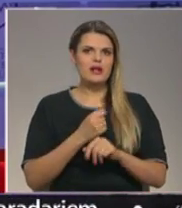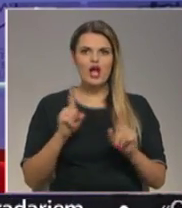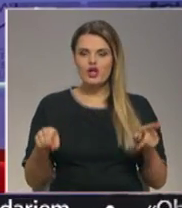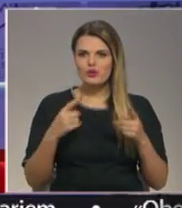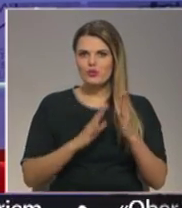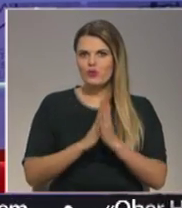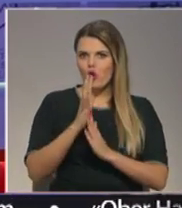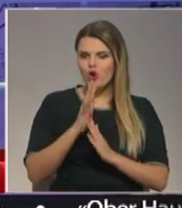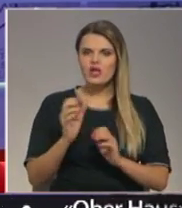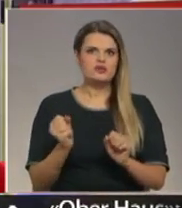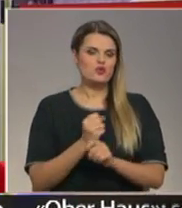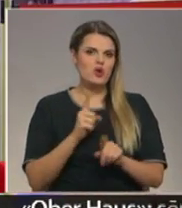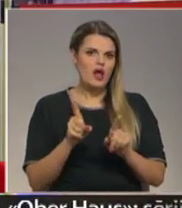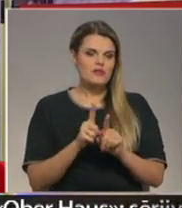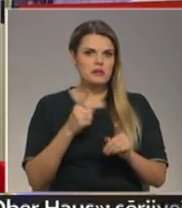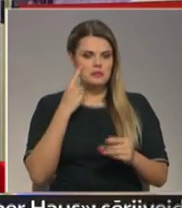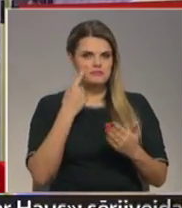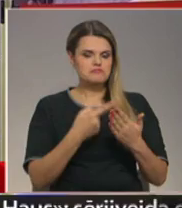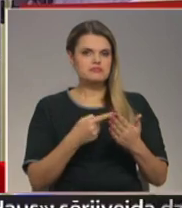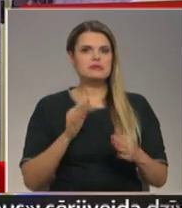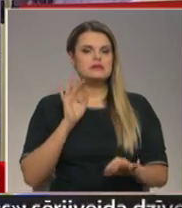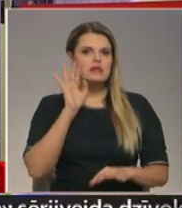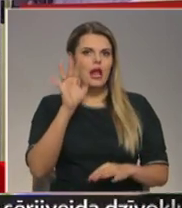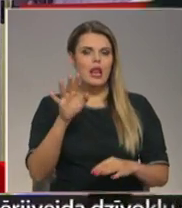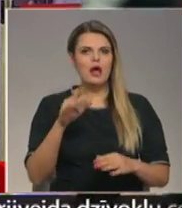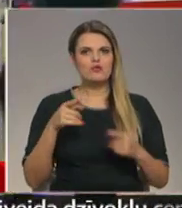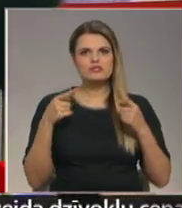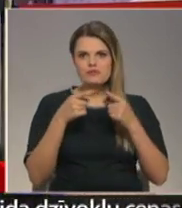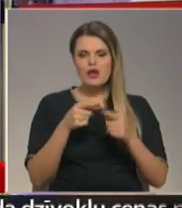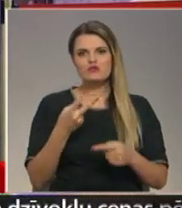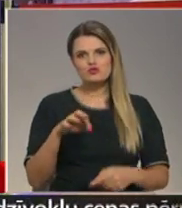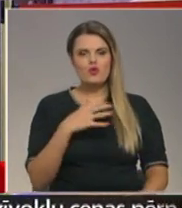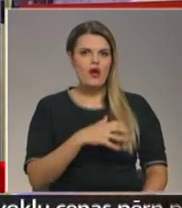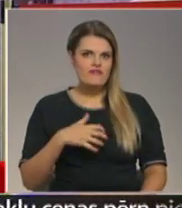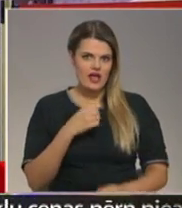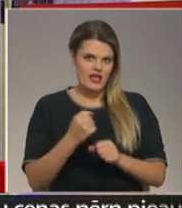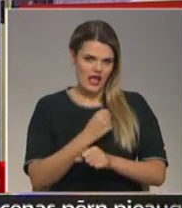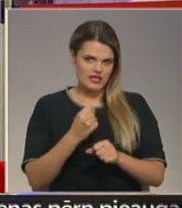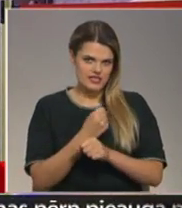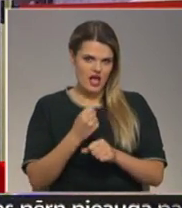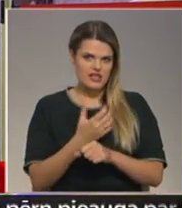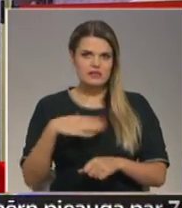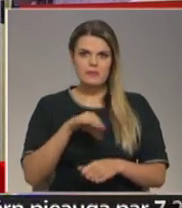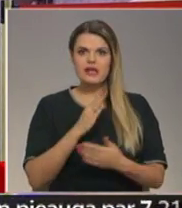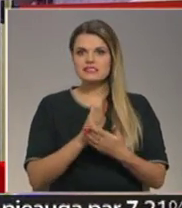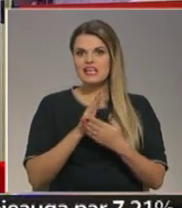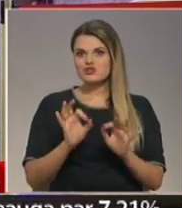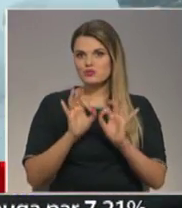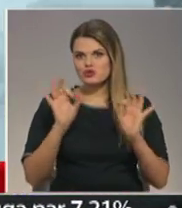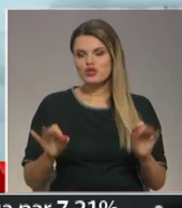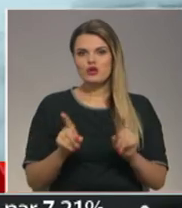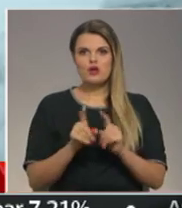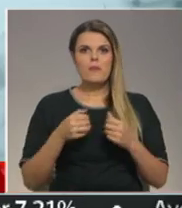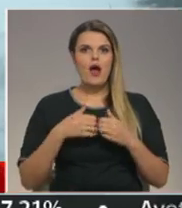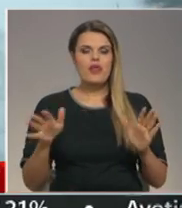gan arī iezīmējām tālākos soļus, kas būtu jādara, ja mēs esam uzsākuši arī atvērto